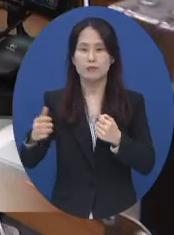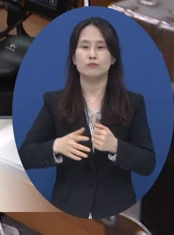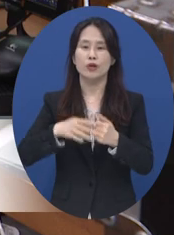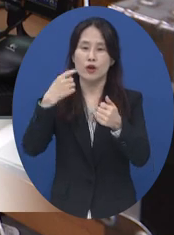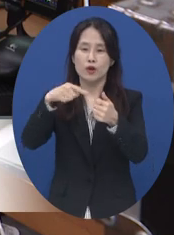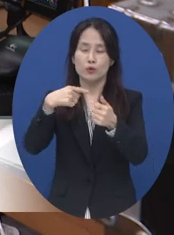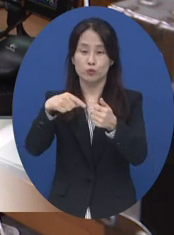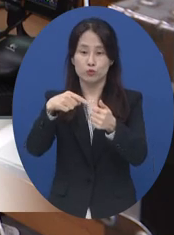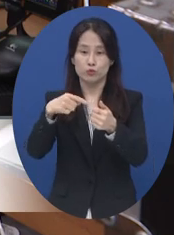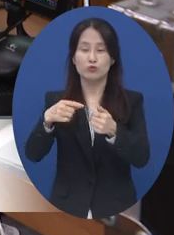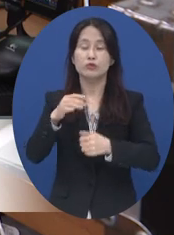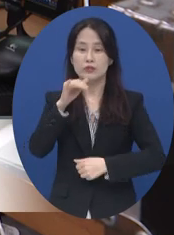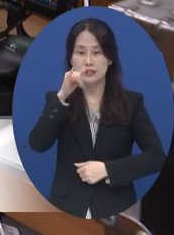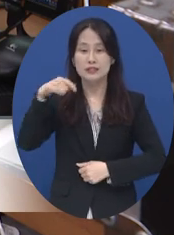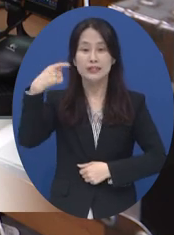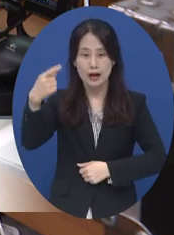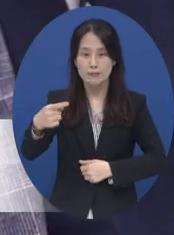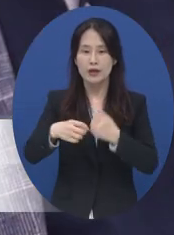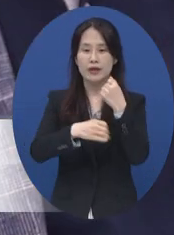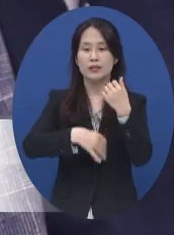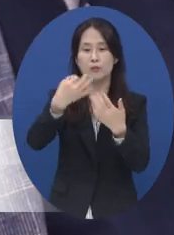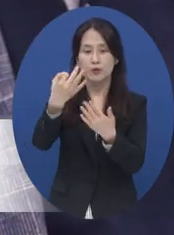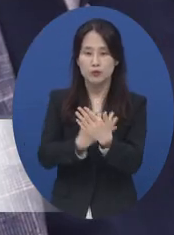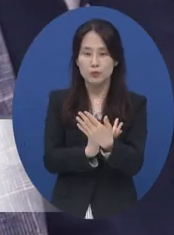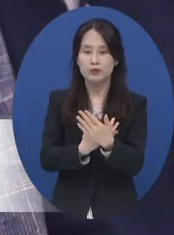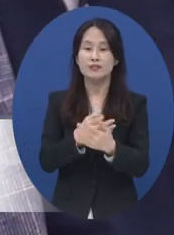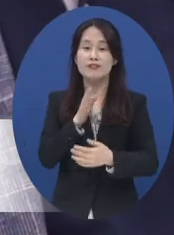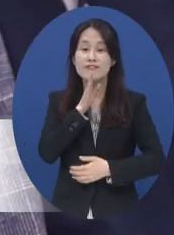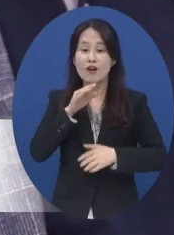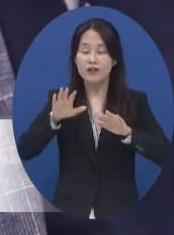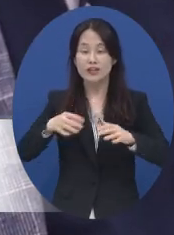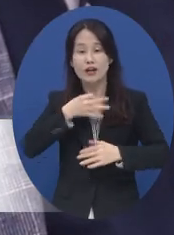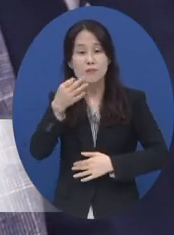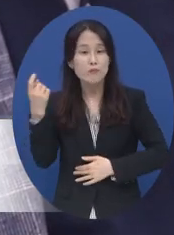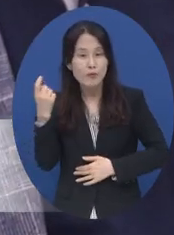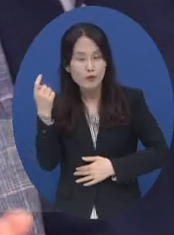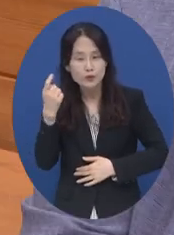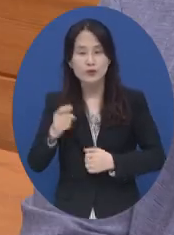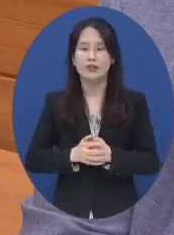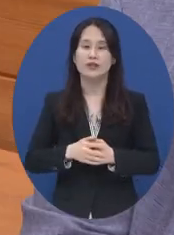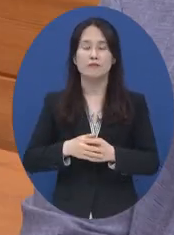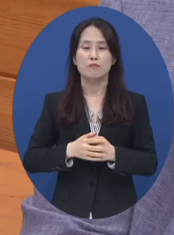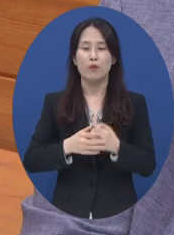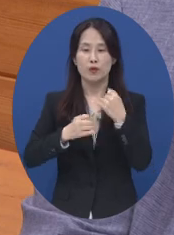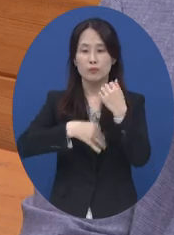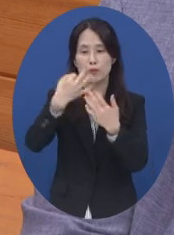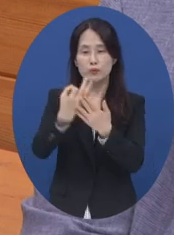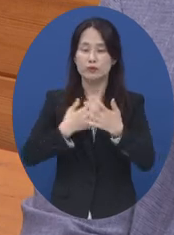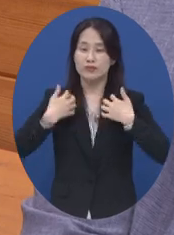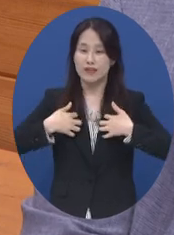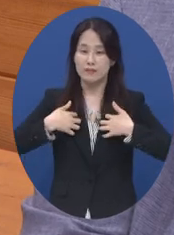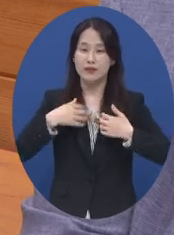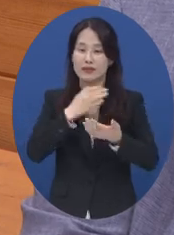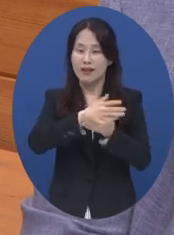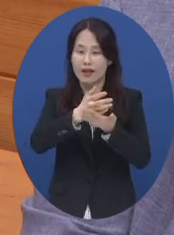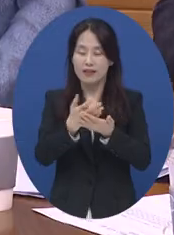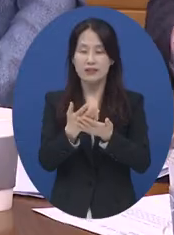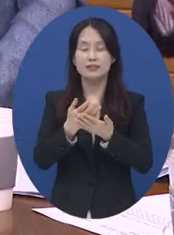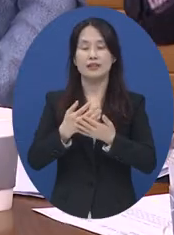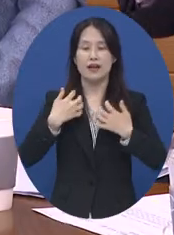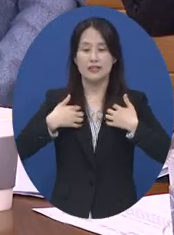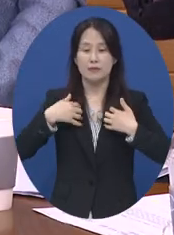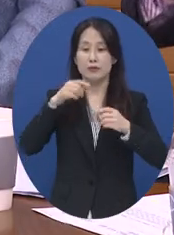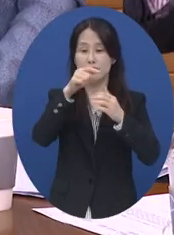재난 기본소득 현장의 목소리와 기본소득 도전 골든 발 그리고 기본소득 부루마블 등 다채로운 예능